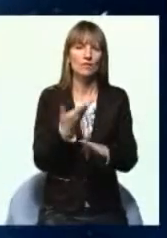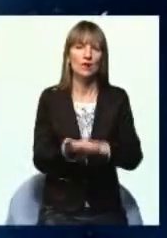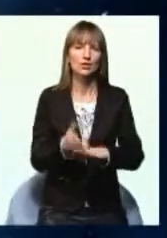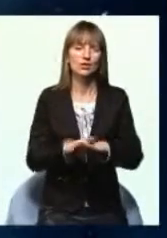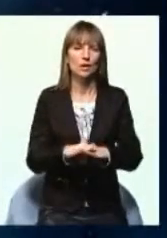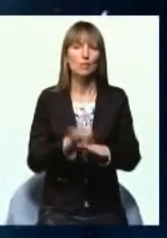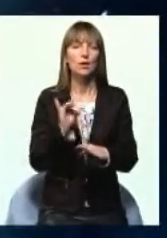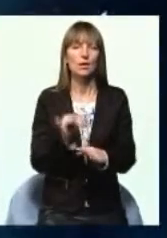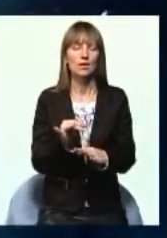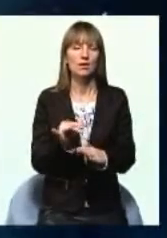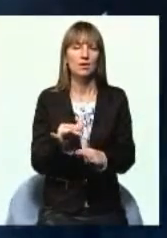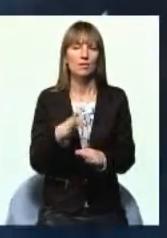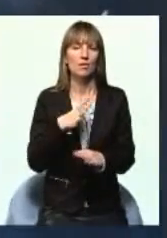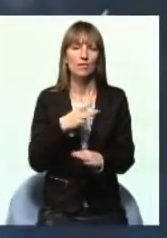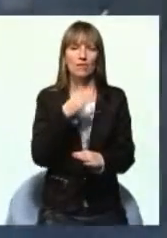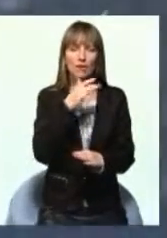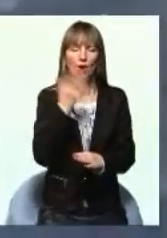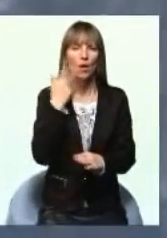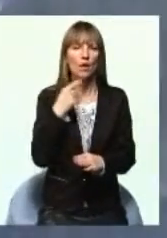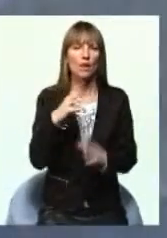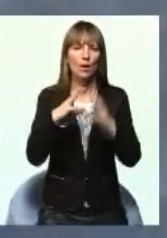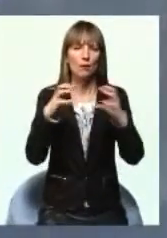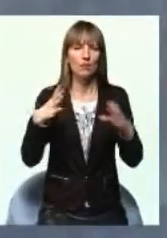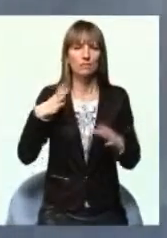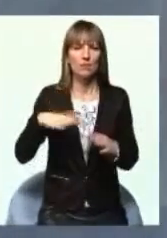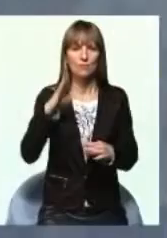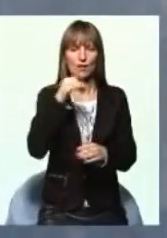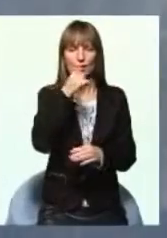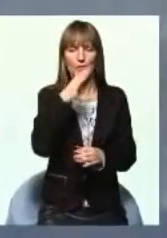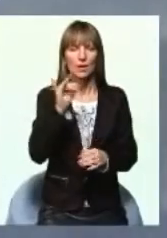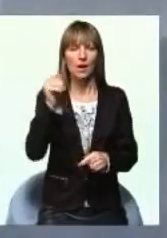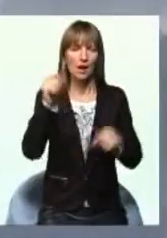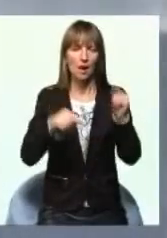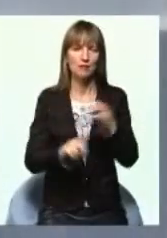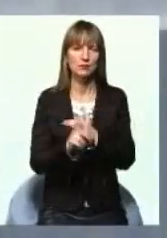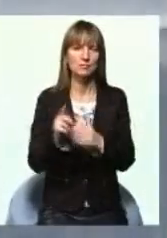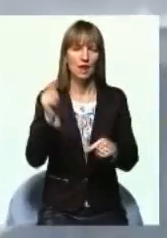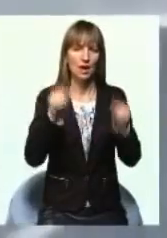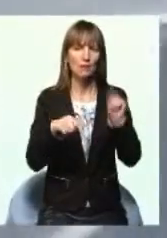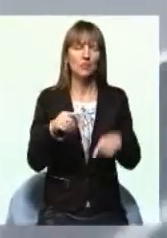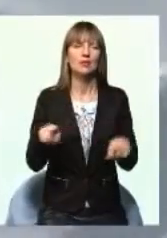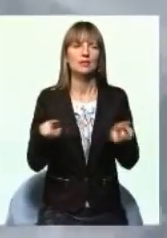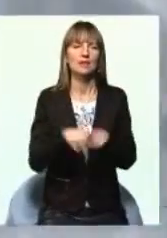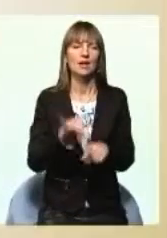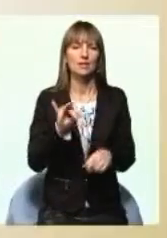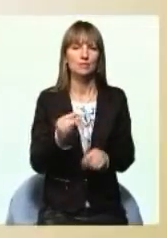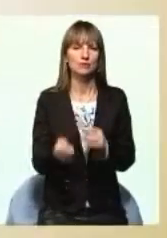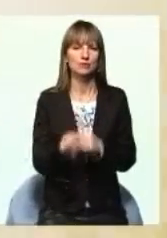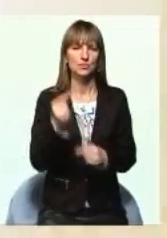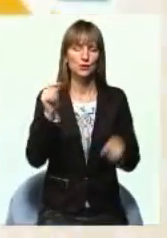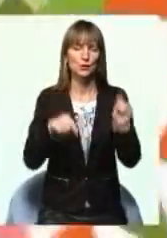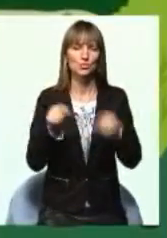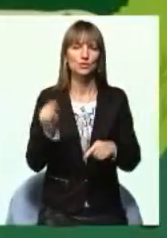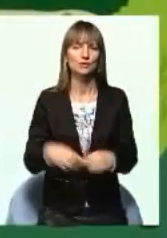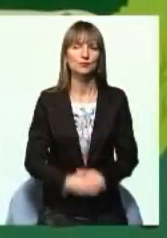такий момент, коли хмара не може більше втримувати у собі воду. Краплі починають падати. Ось так і виникає дощ.